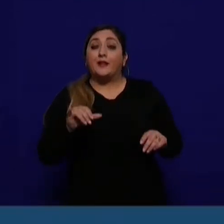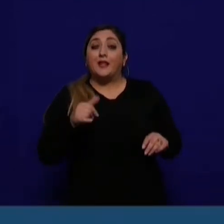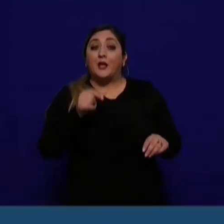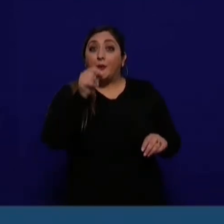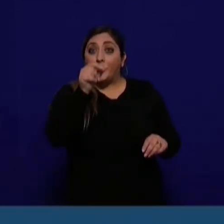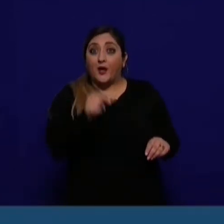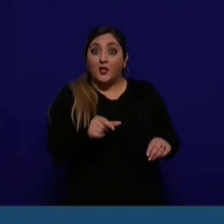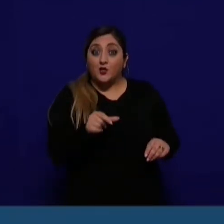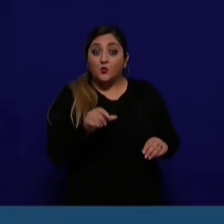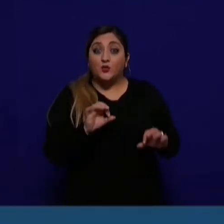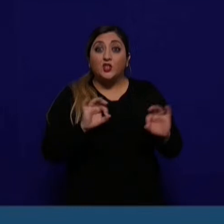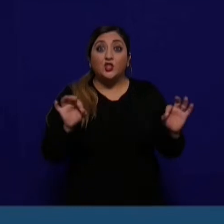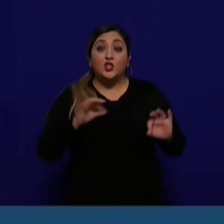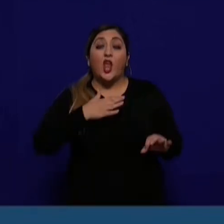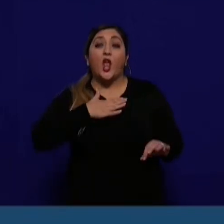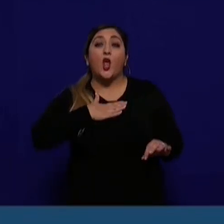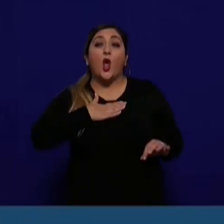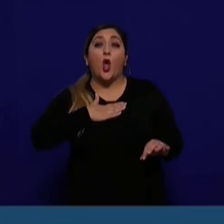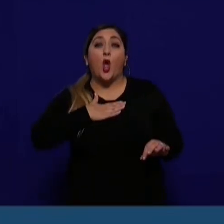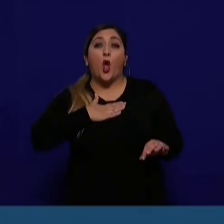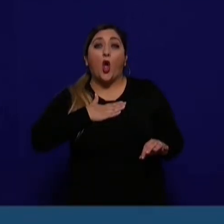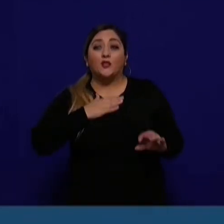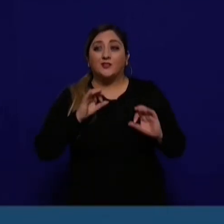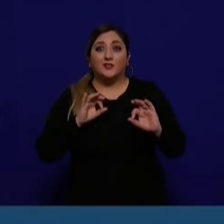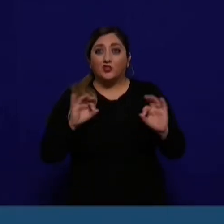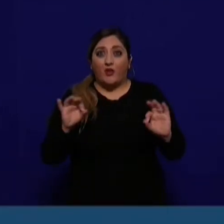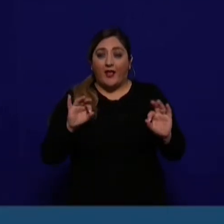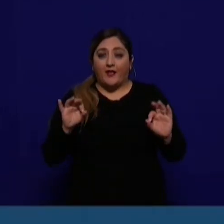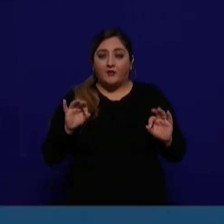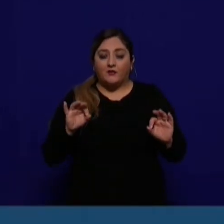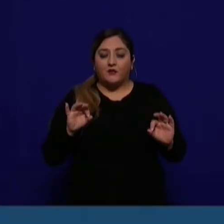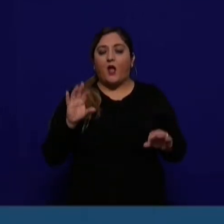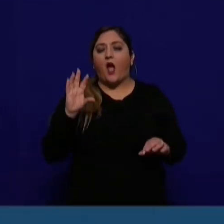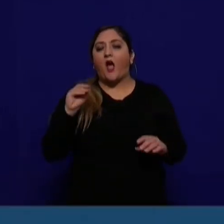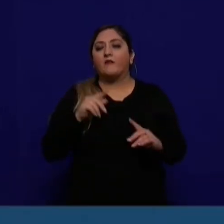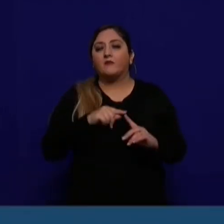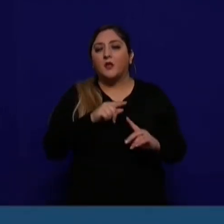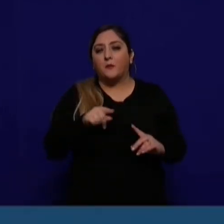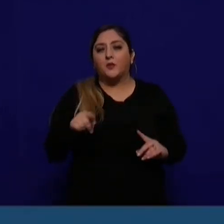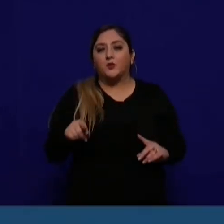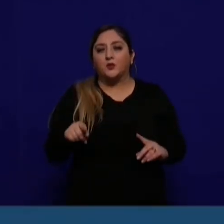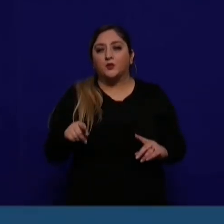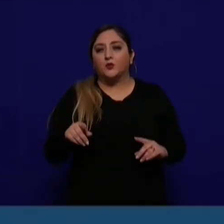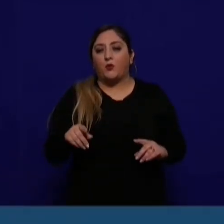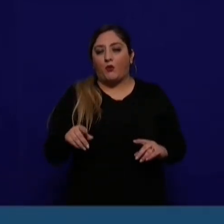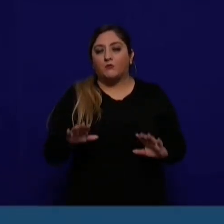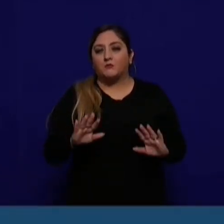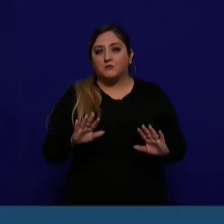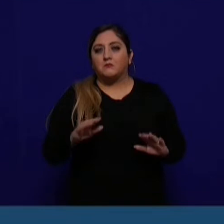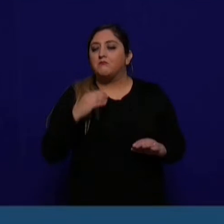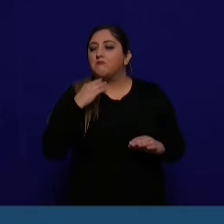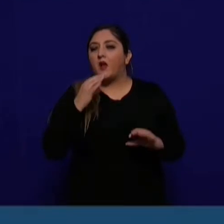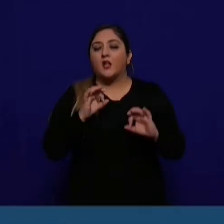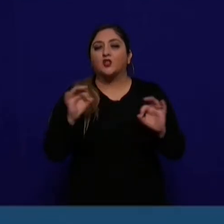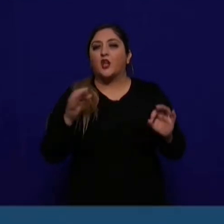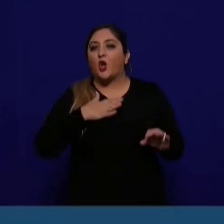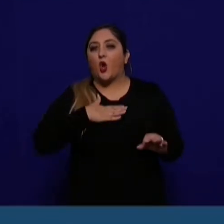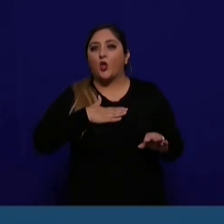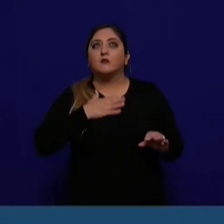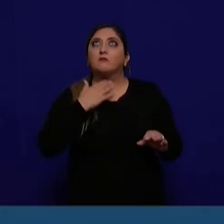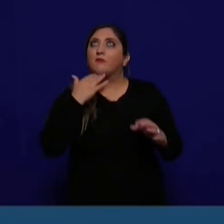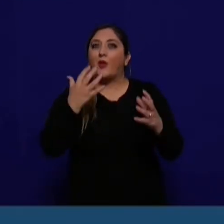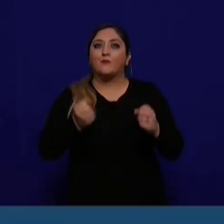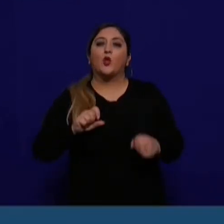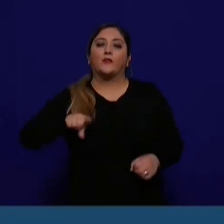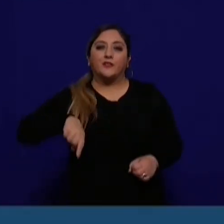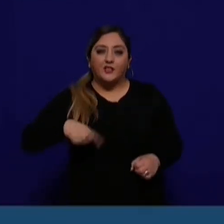ma għandu sintomi fil-maġġor parti ta' jkunu dan il-mod ħlif dawk li jkunu qegħdin l-isptar, allura dal-persuna m'għandux